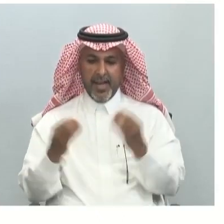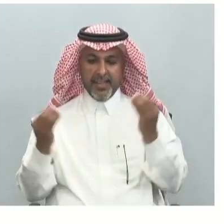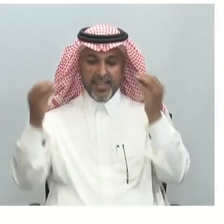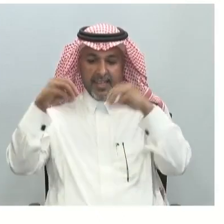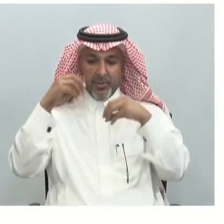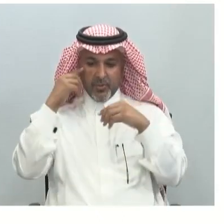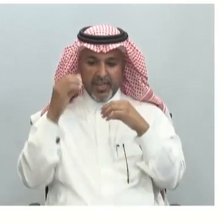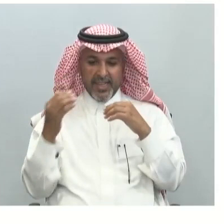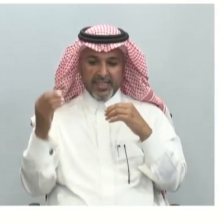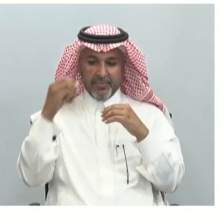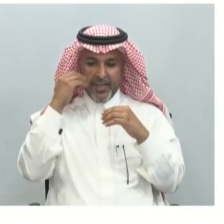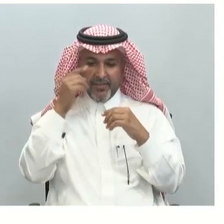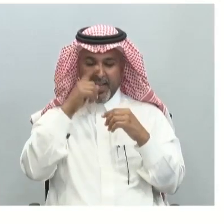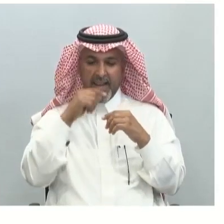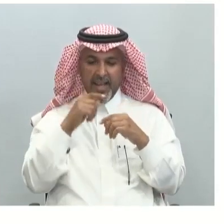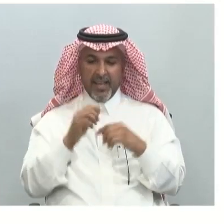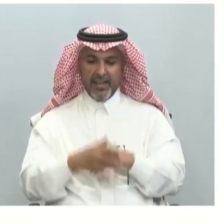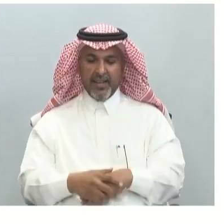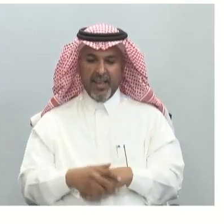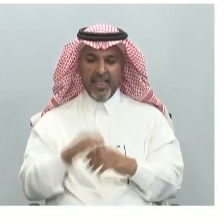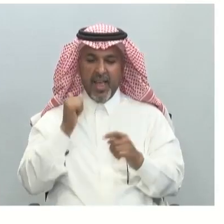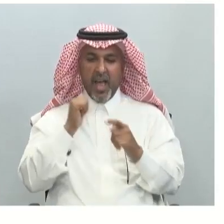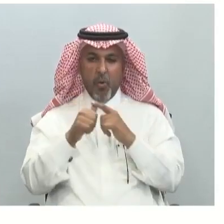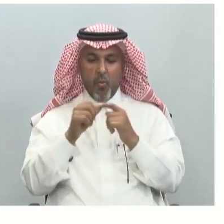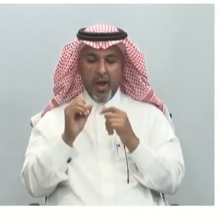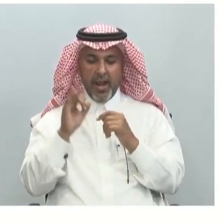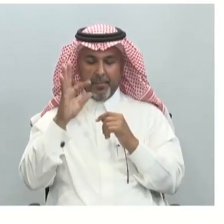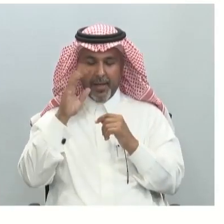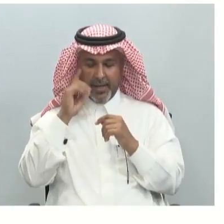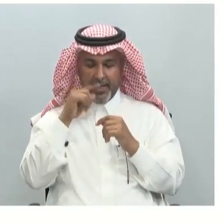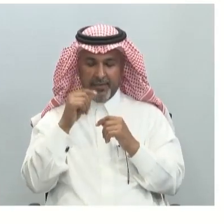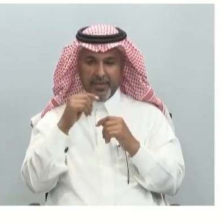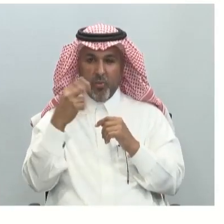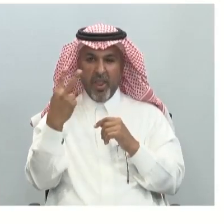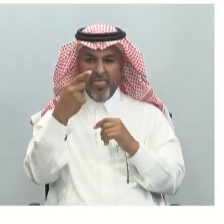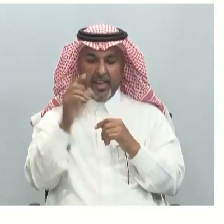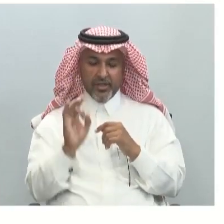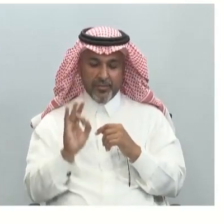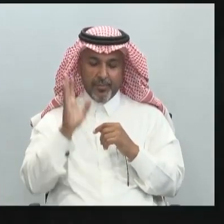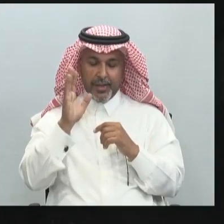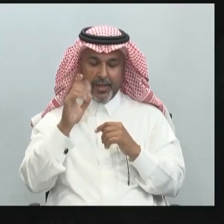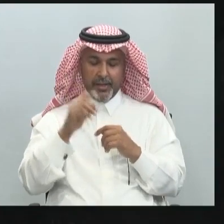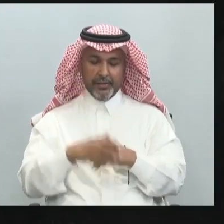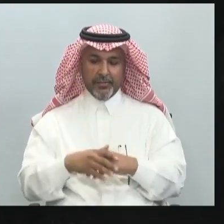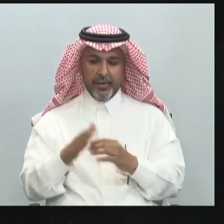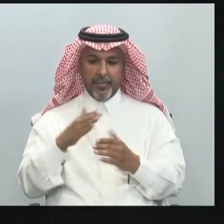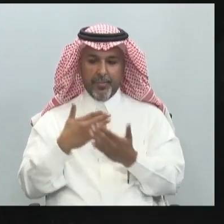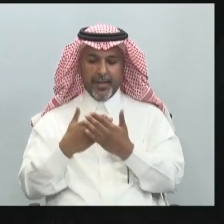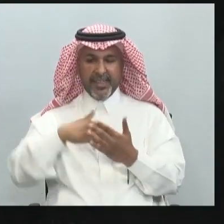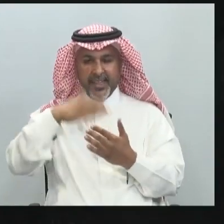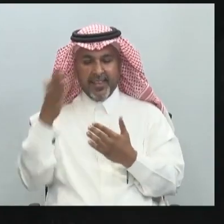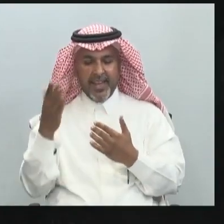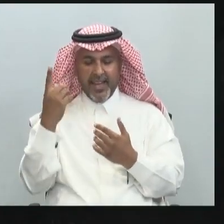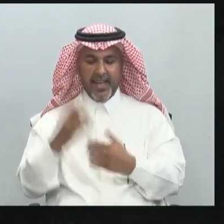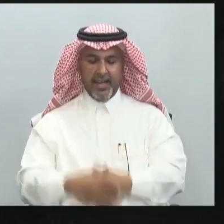الطرفين يعني اول شيء تخلصت من الثابت الموجود في الطرف الايسر الثوابت كلها خليتها في الطرف الايمن